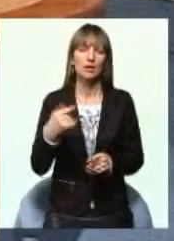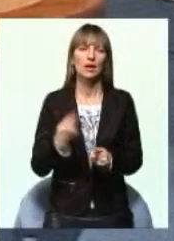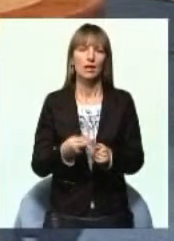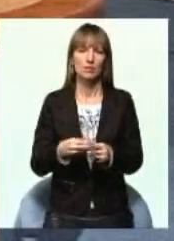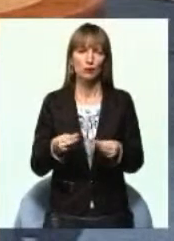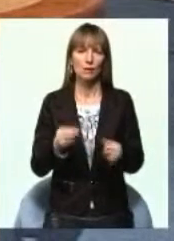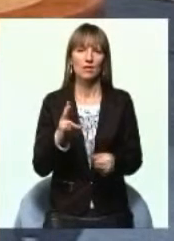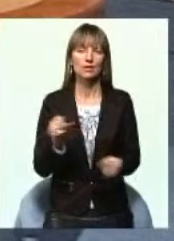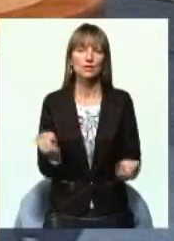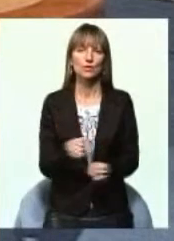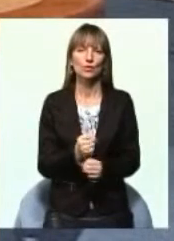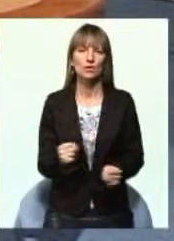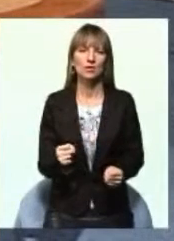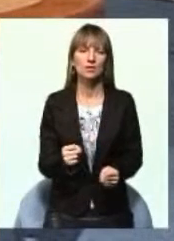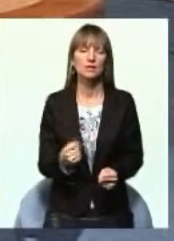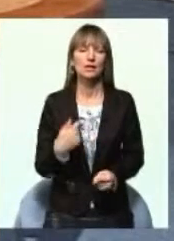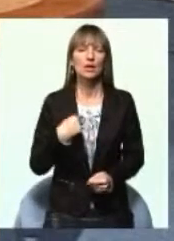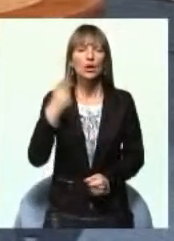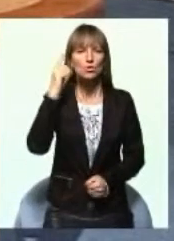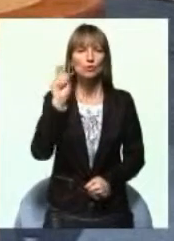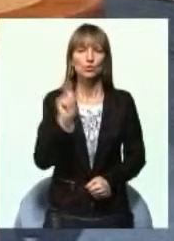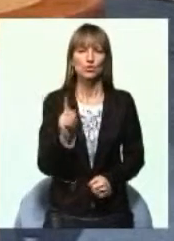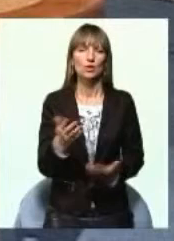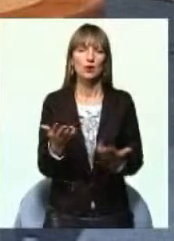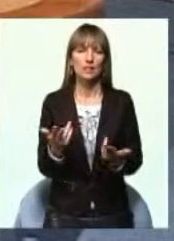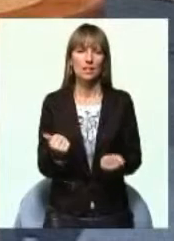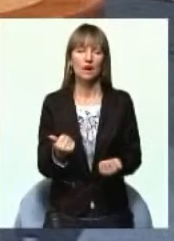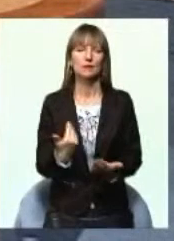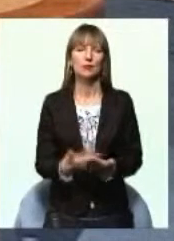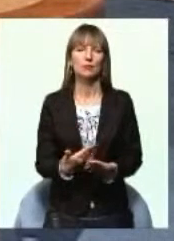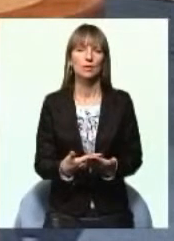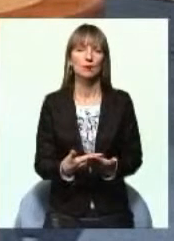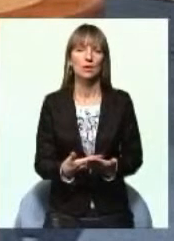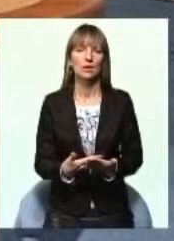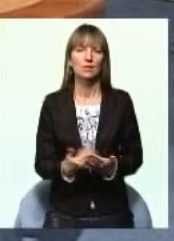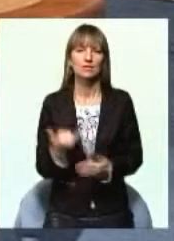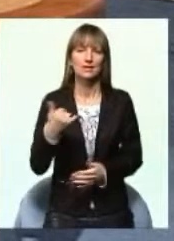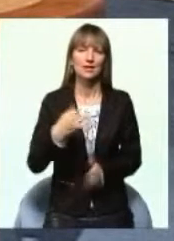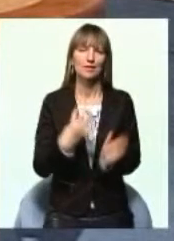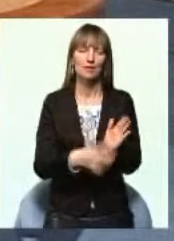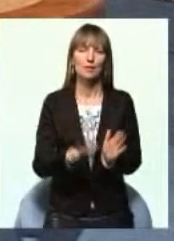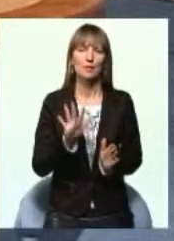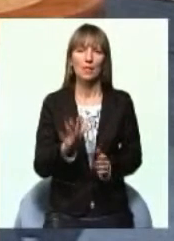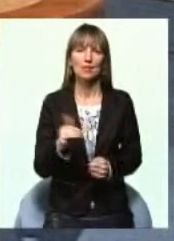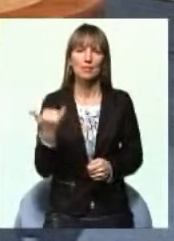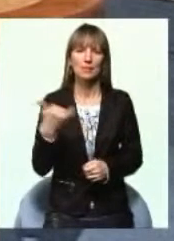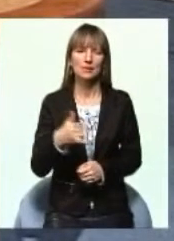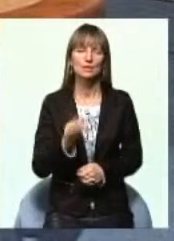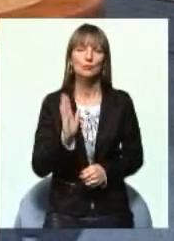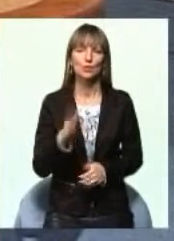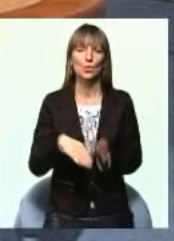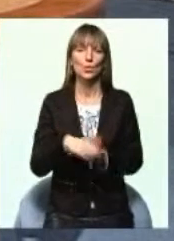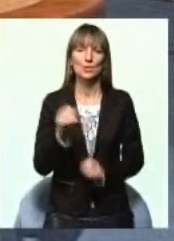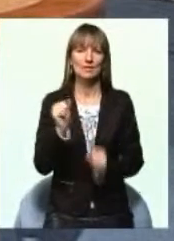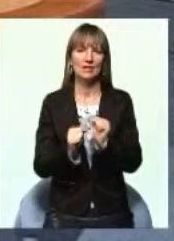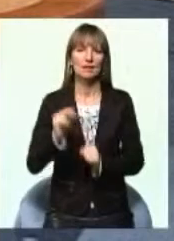на швидкість? Я думаю, що так, наприклад, заправить 95-м бензином будет двигатель, например, лучше